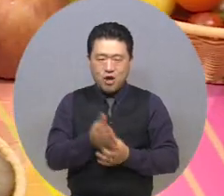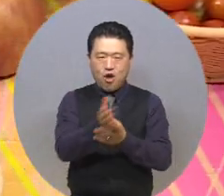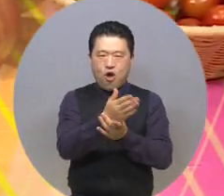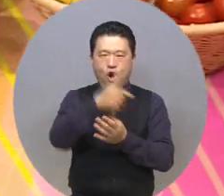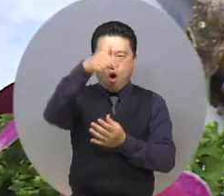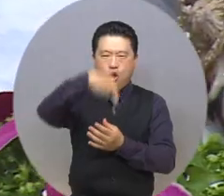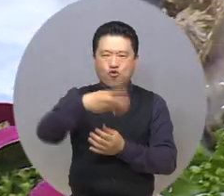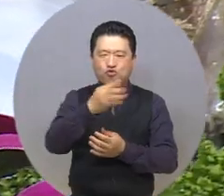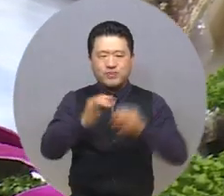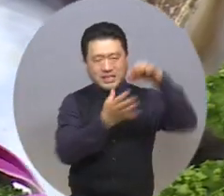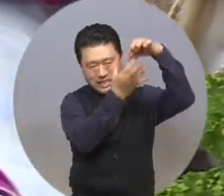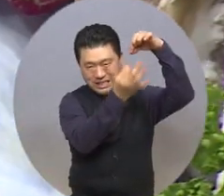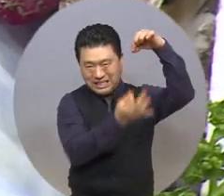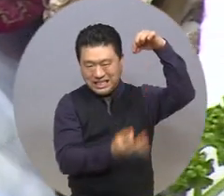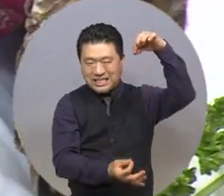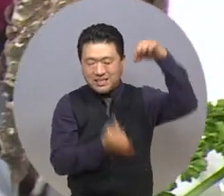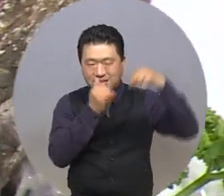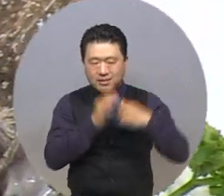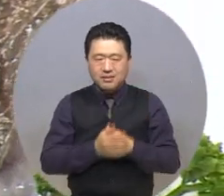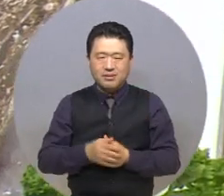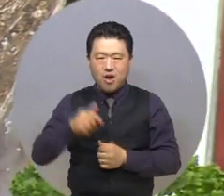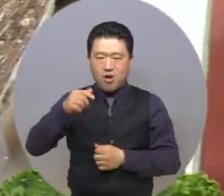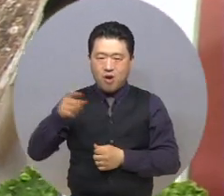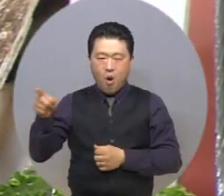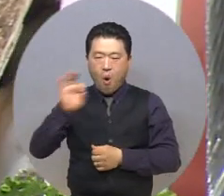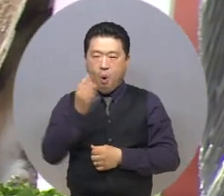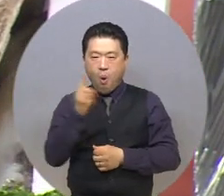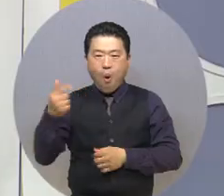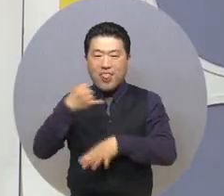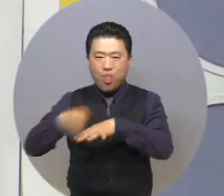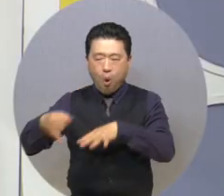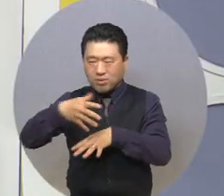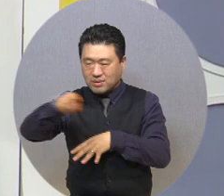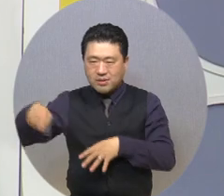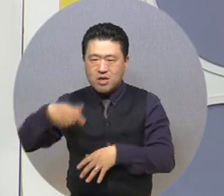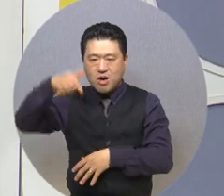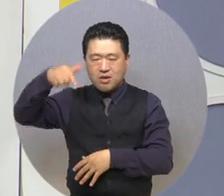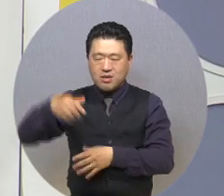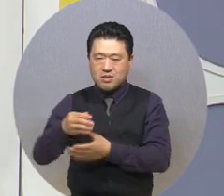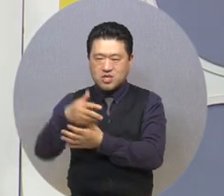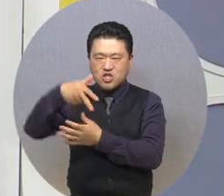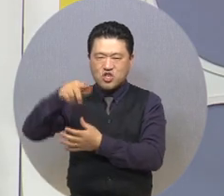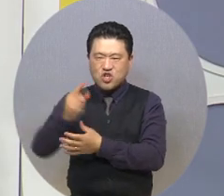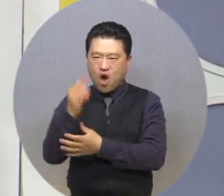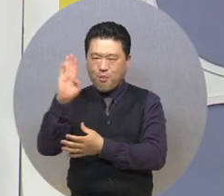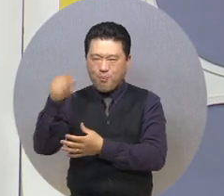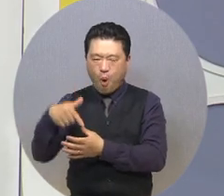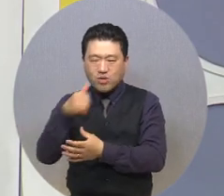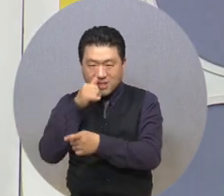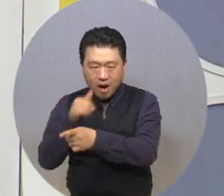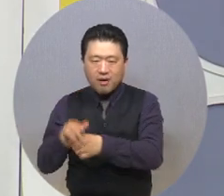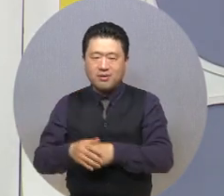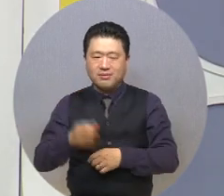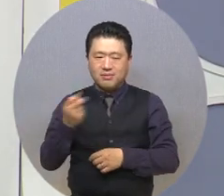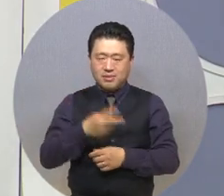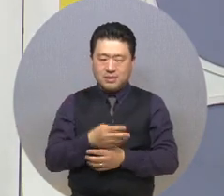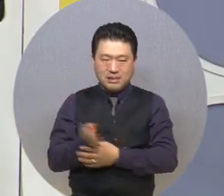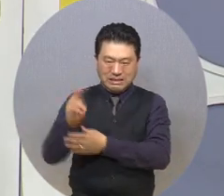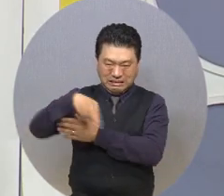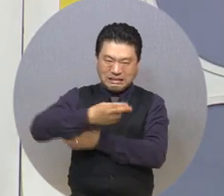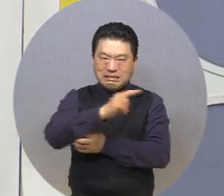굴배, 또 안도의 뭐 전복이 있고요. 그 다음에 축산물로는 네. 장 같은